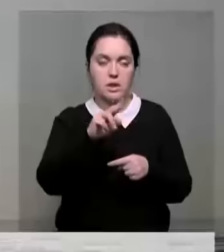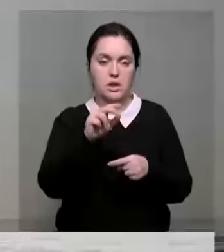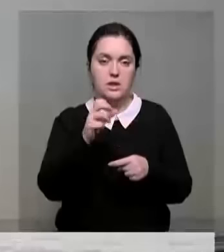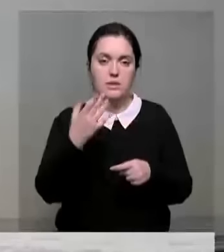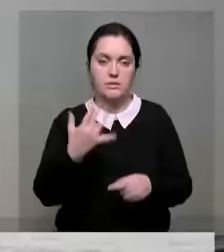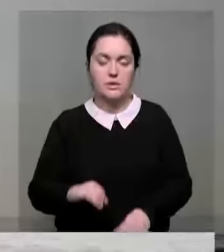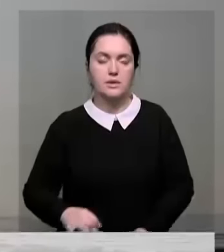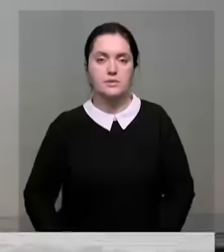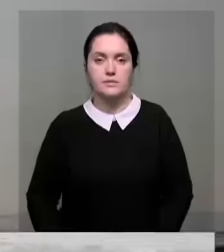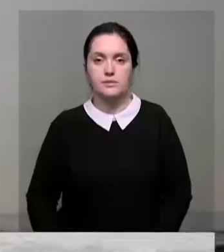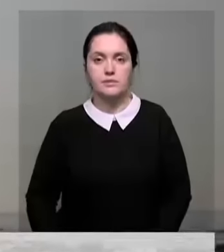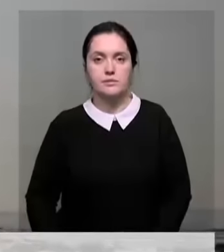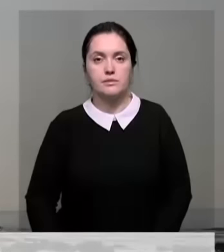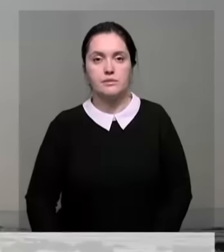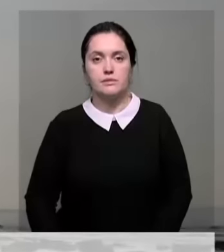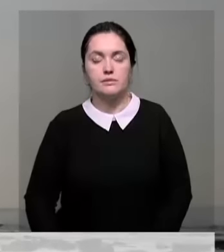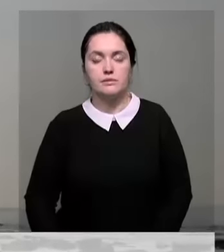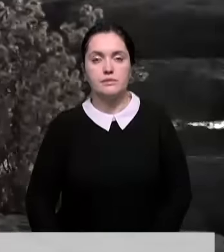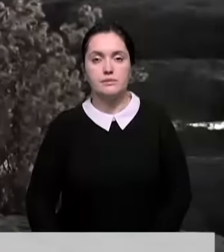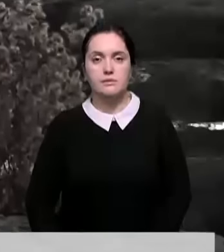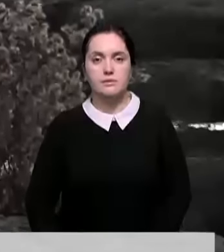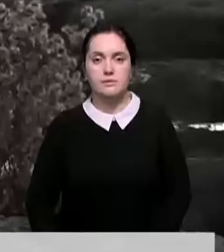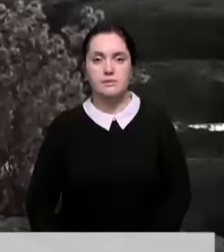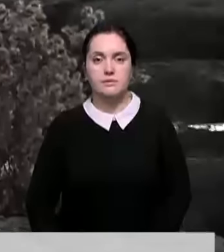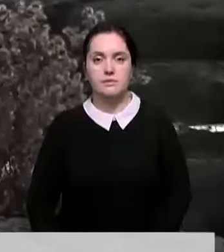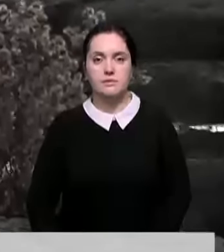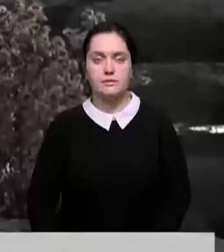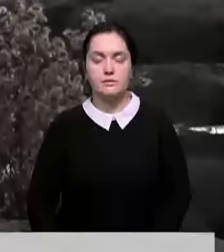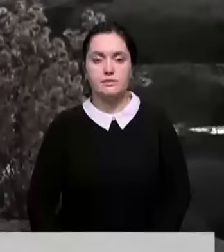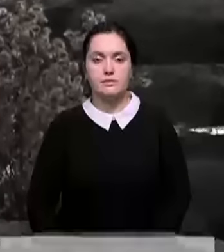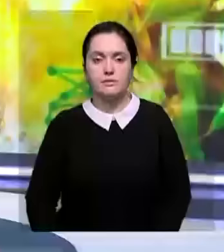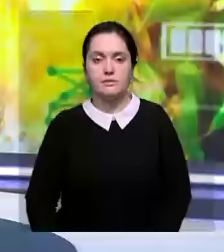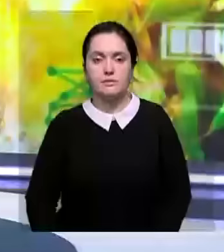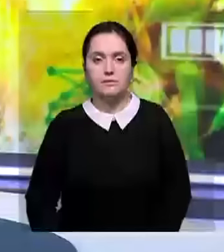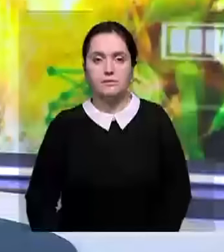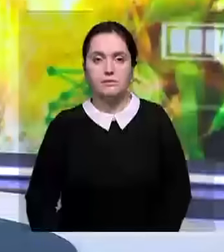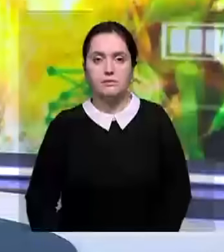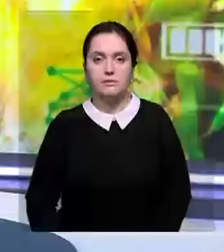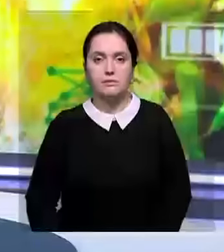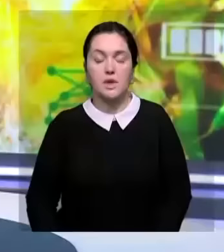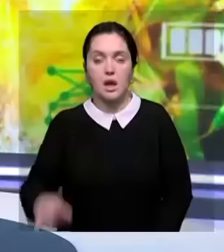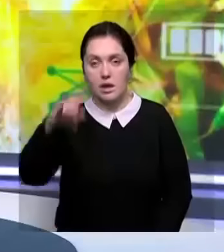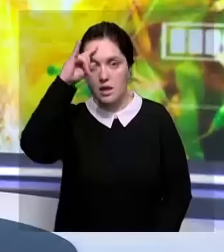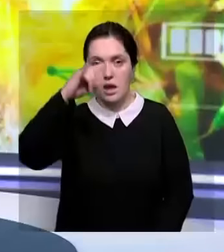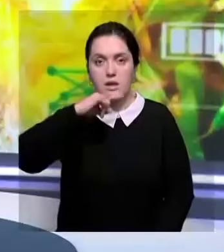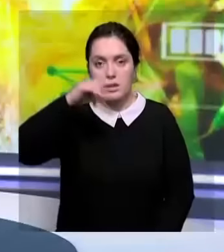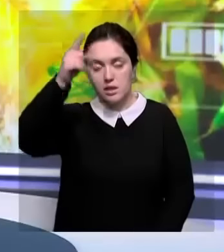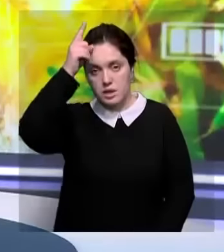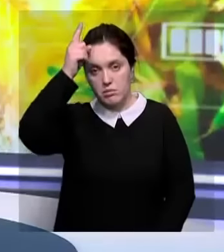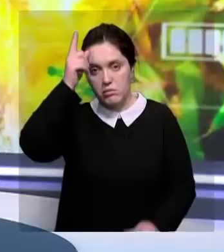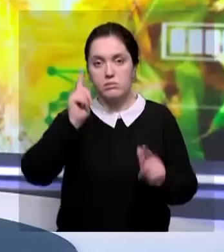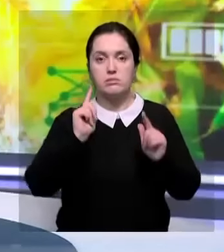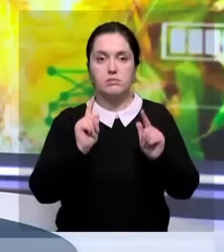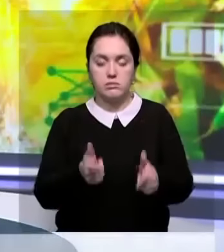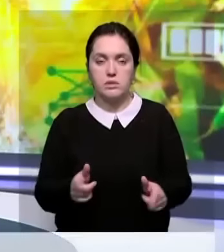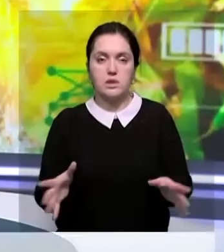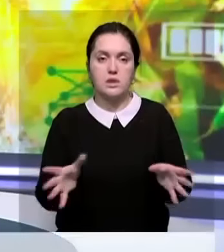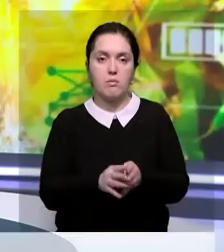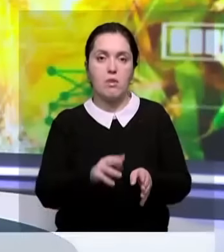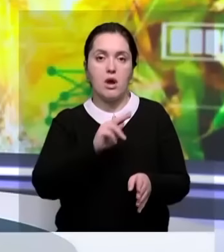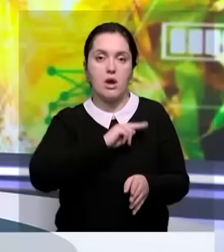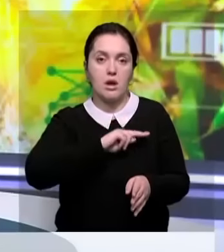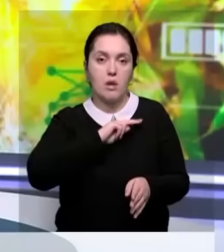Талгат Исламов, Ринат Дусалиев, Актау, 24KZ. Казахстан и Германия выразили готовность к